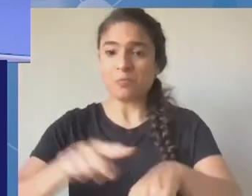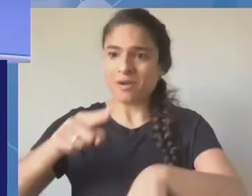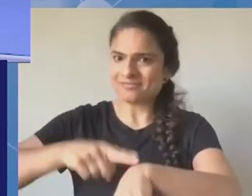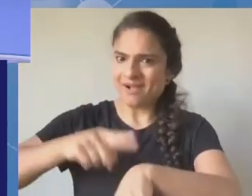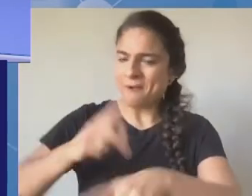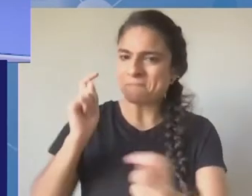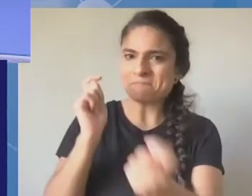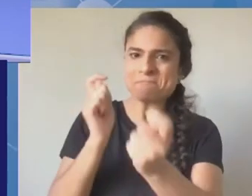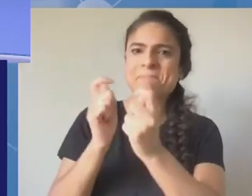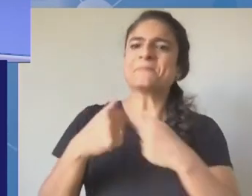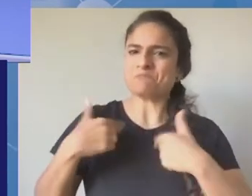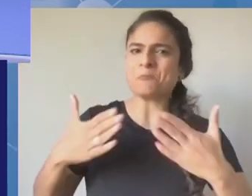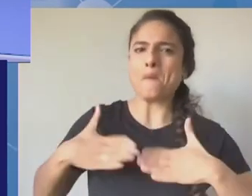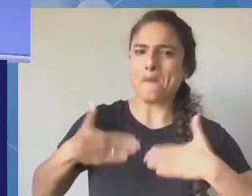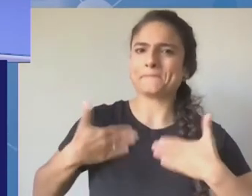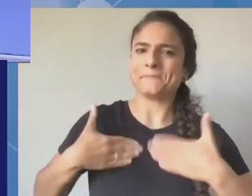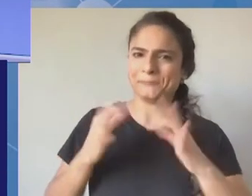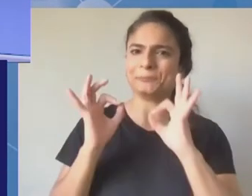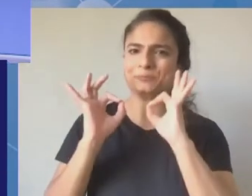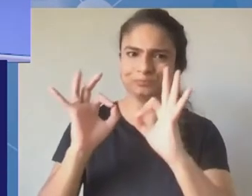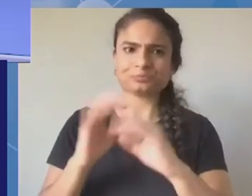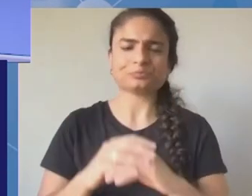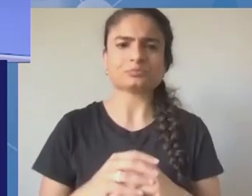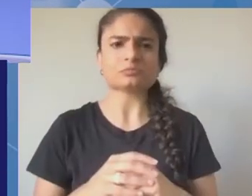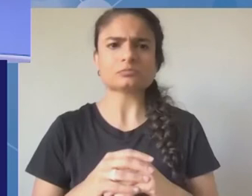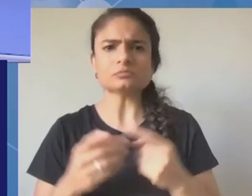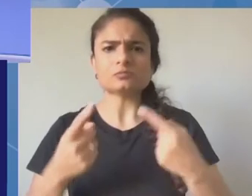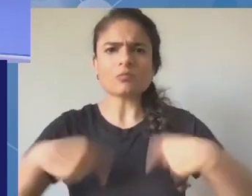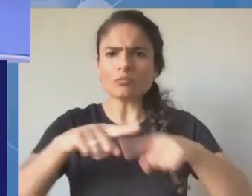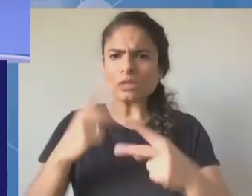的吧。接下来真呢，